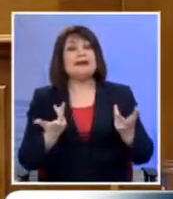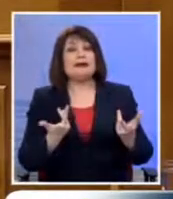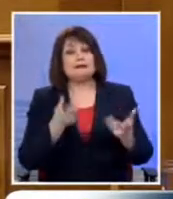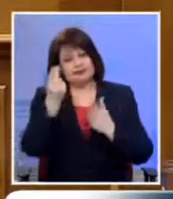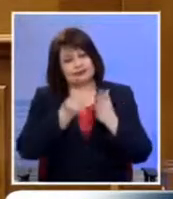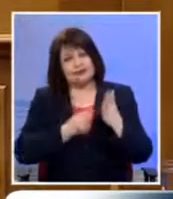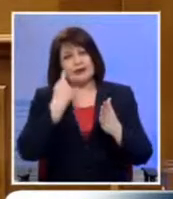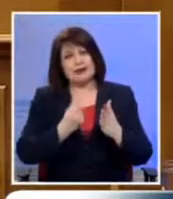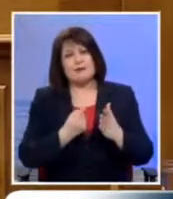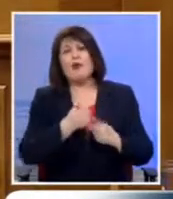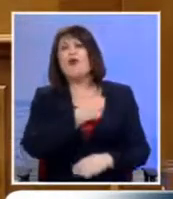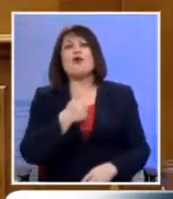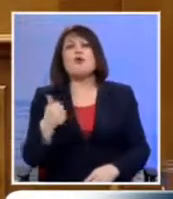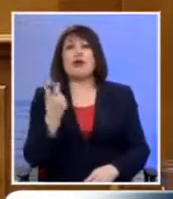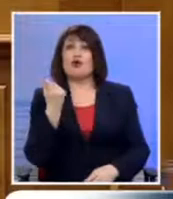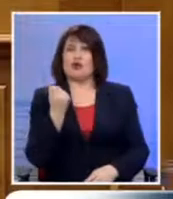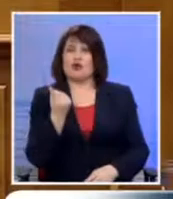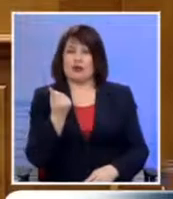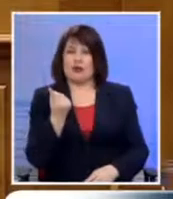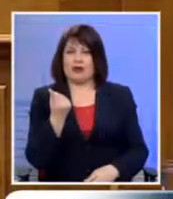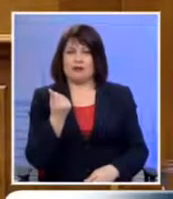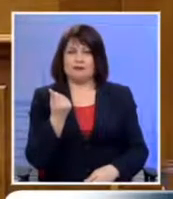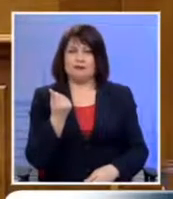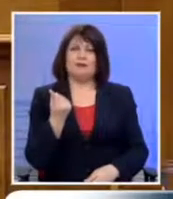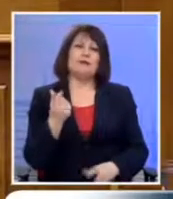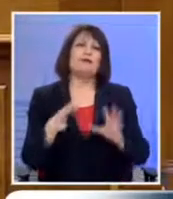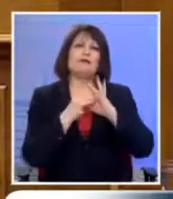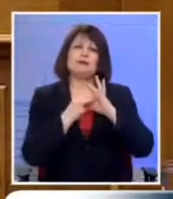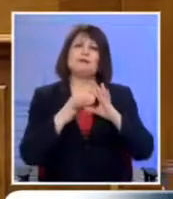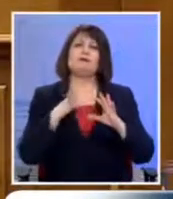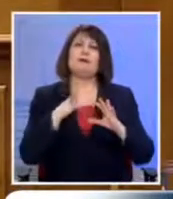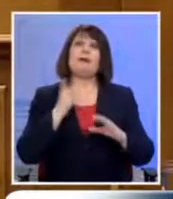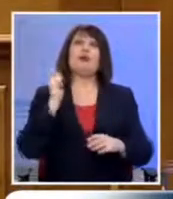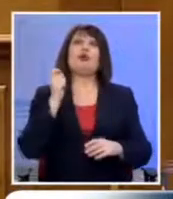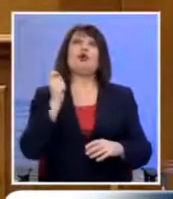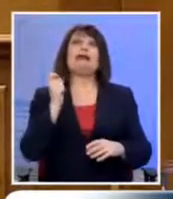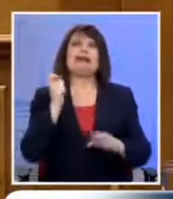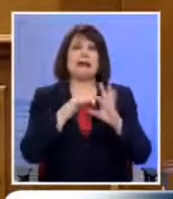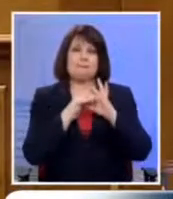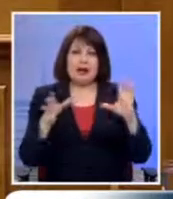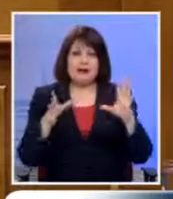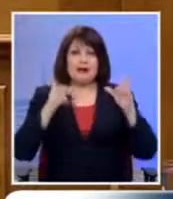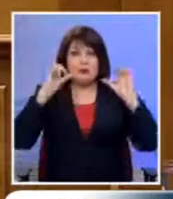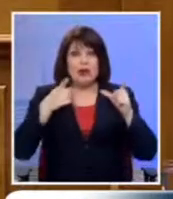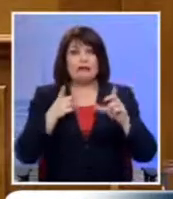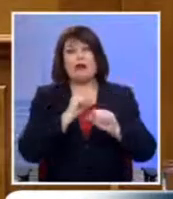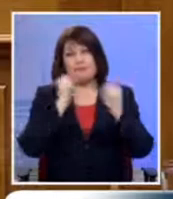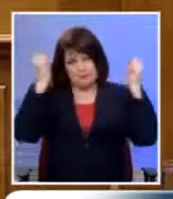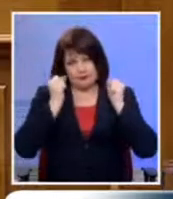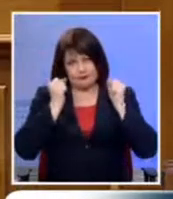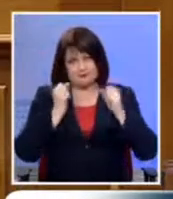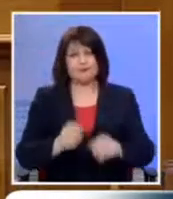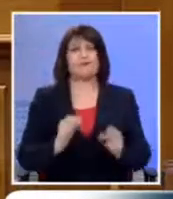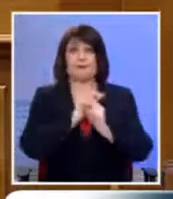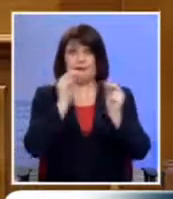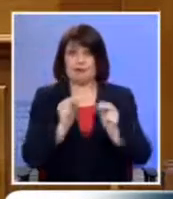φορές, δεν ήταν μόνο η οικονομία, αλλά και η σχέση του πολίτη με την πολιτική, η ίδια η δημοκρατία.